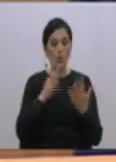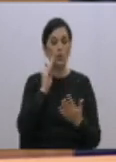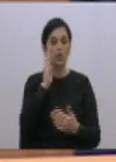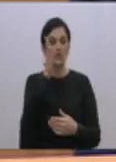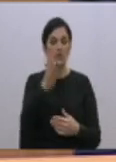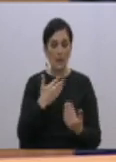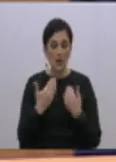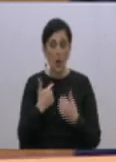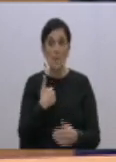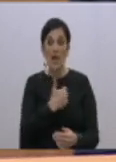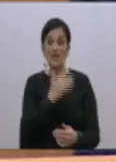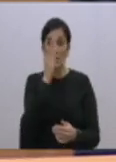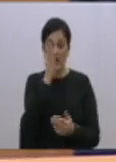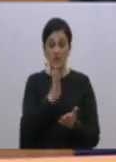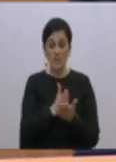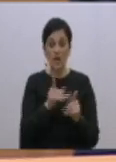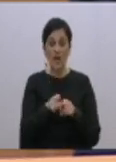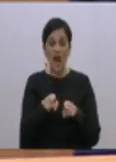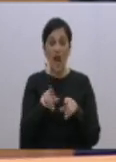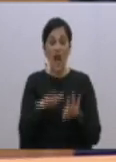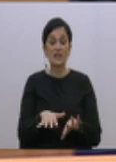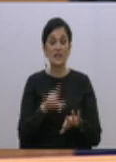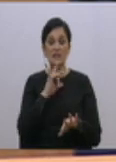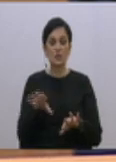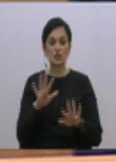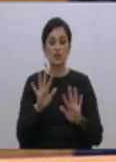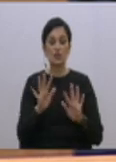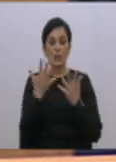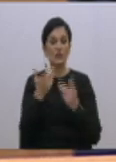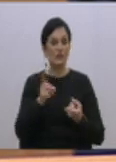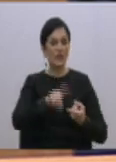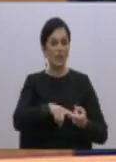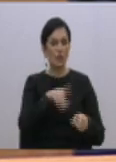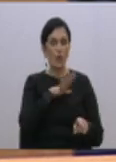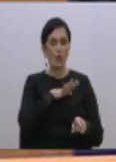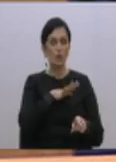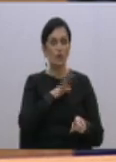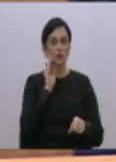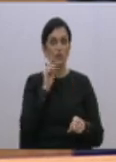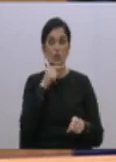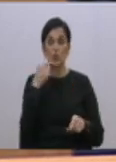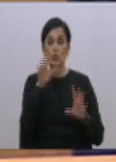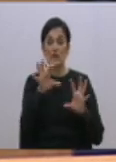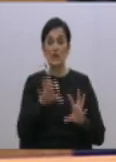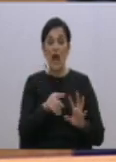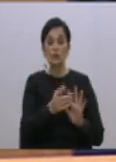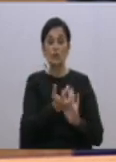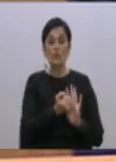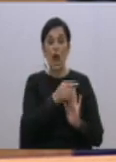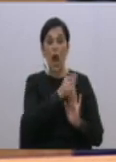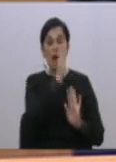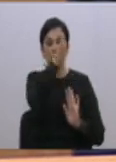და მე იმეც ვიტოვებ, რომ აქაც ადგილი არ გვექნება იმ შემთხვევასთან, რომელიც ჰქონდა, როდესაც რუსული კანონის მიღებას აპირებდით